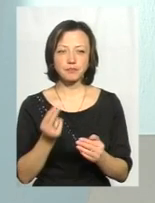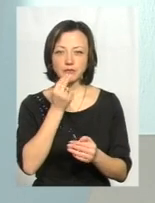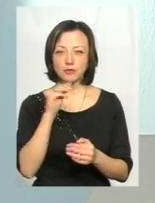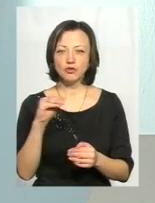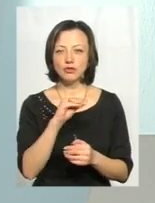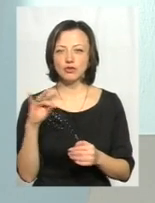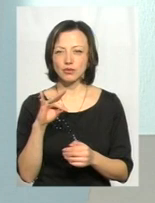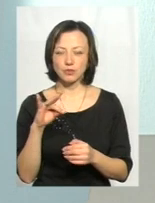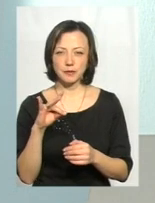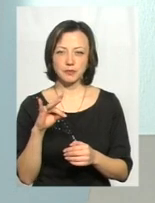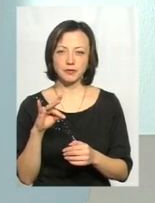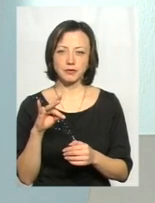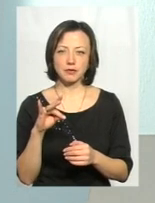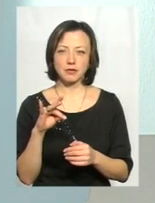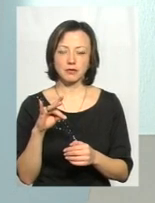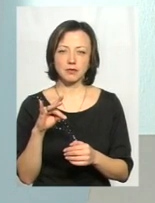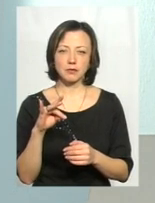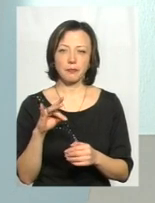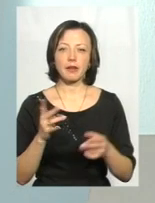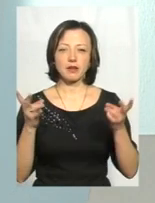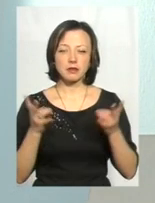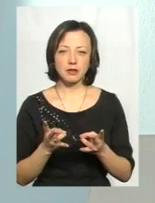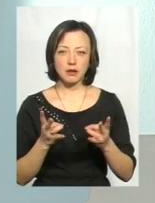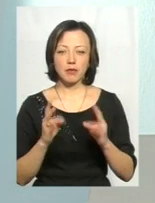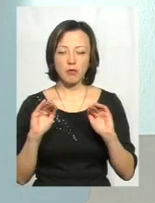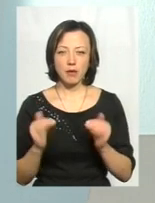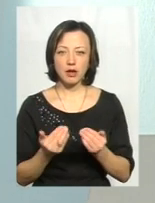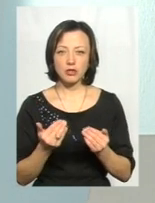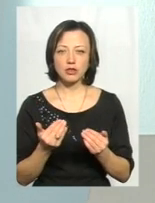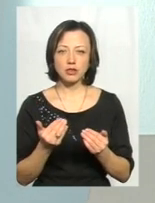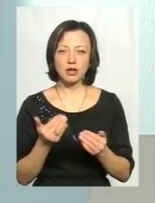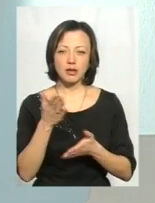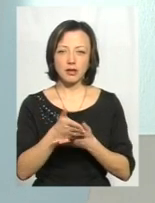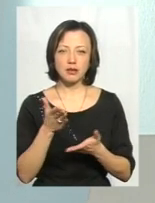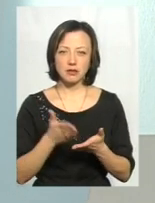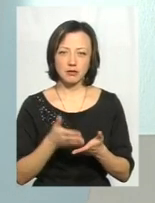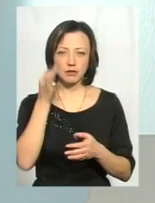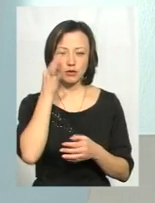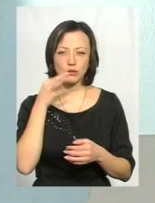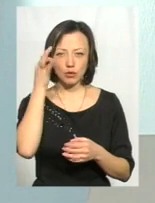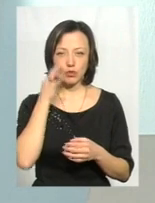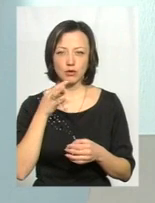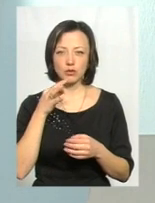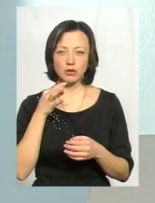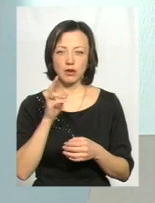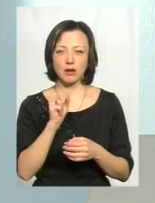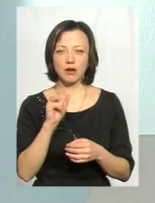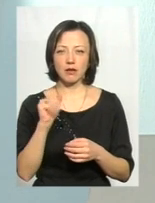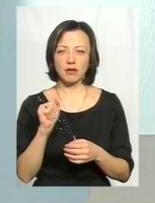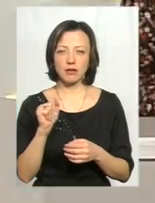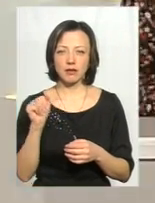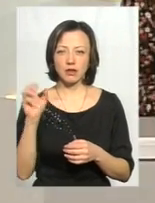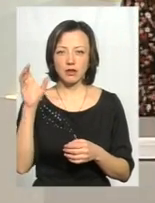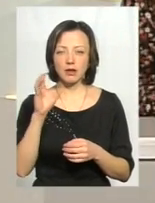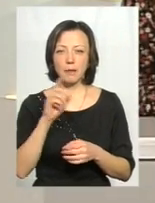жири тваринного походження. Також слід обмежувати вуглеводи, тобто солодощі, каву, нічний